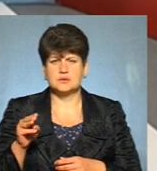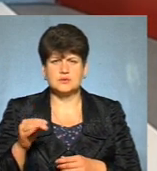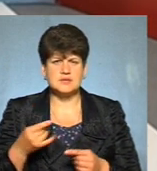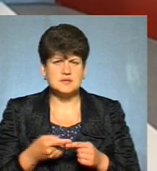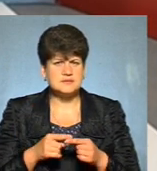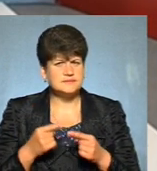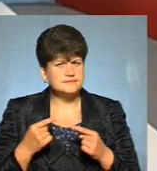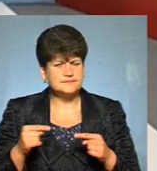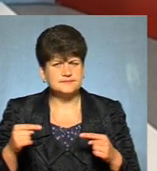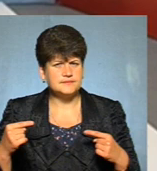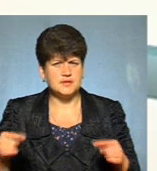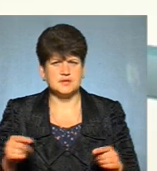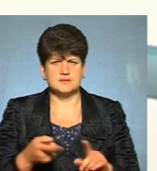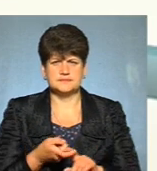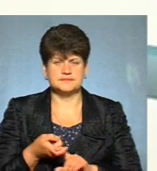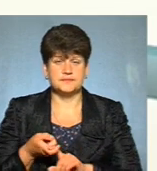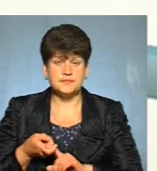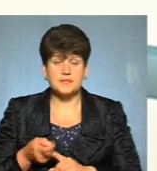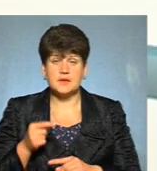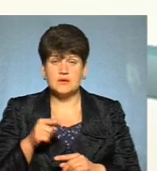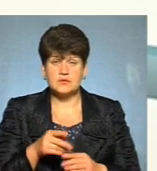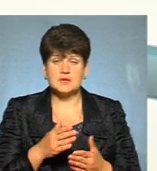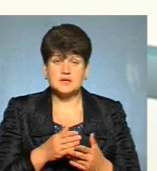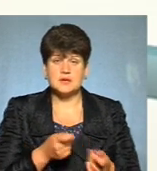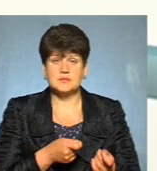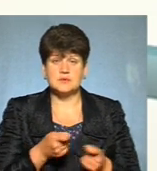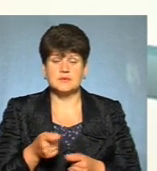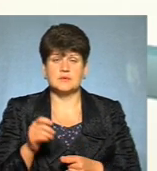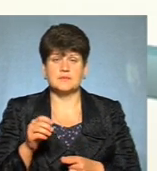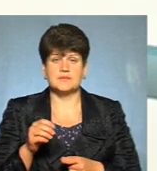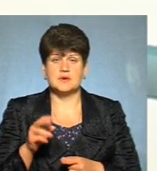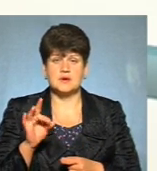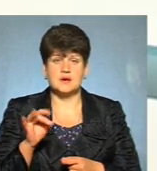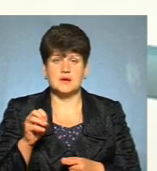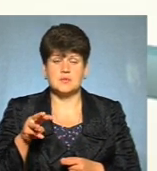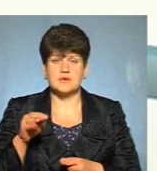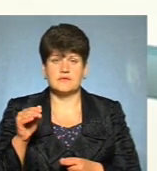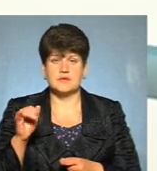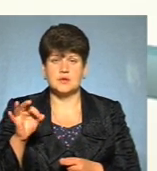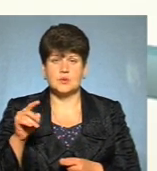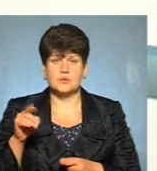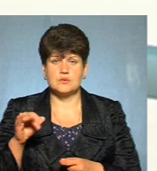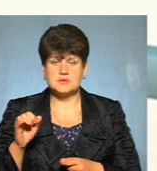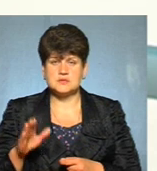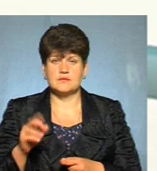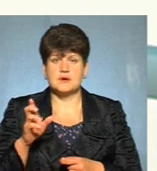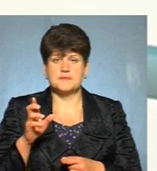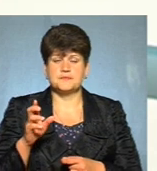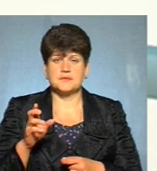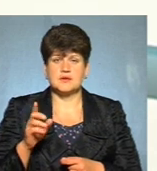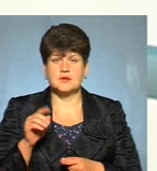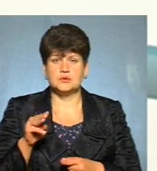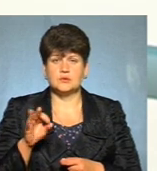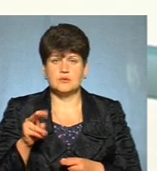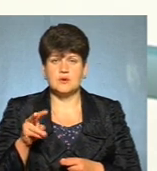вид бореліозів. Вони є переносниками анаплазмозів, ерехіозів, бебезіозів, можливо, навіть